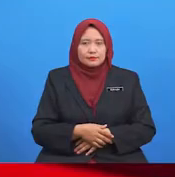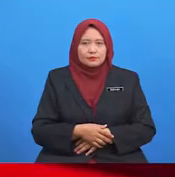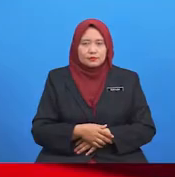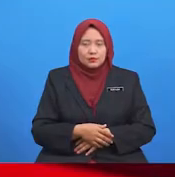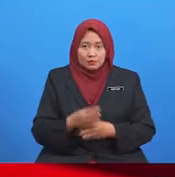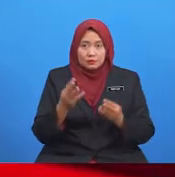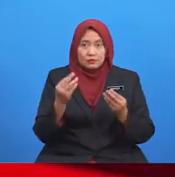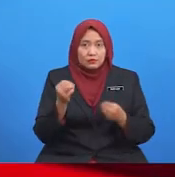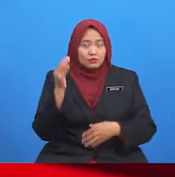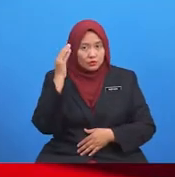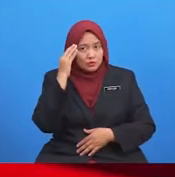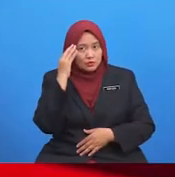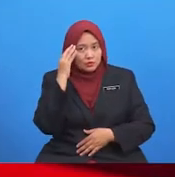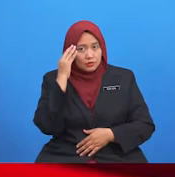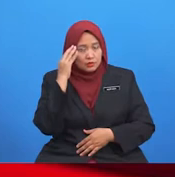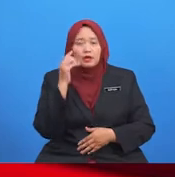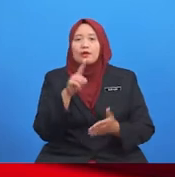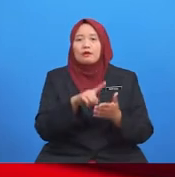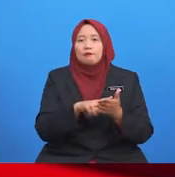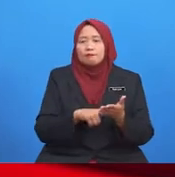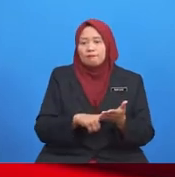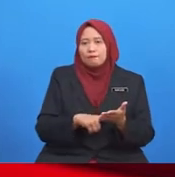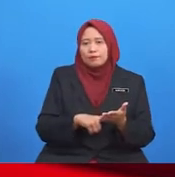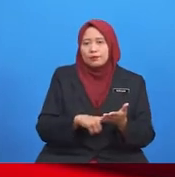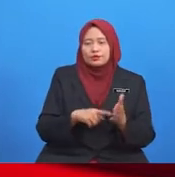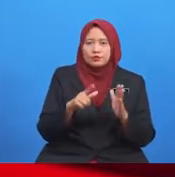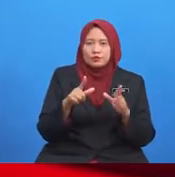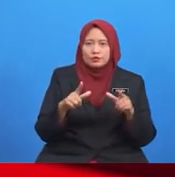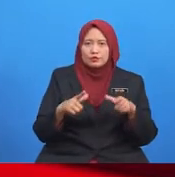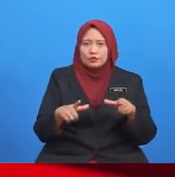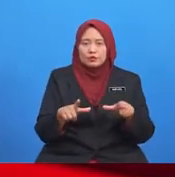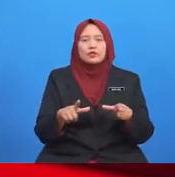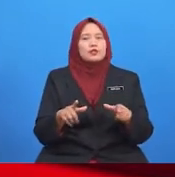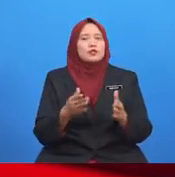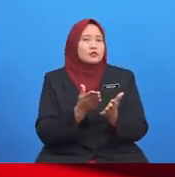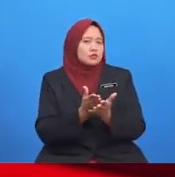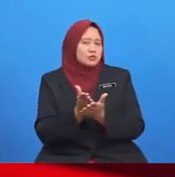Nak tahu apa akan jadi pada langkah seterusnya?